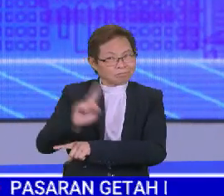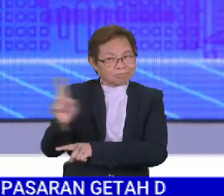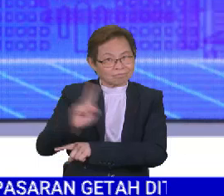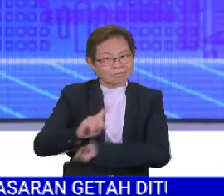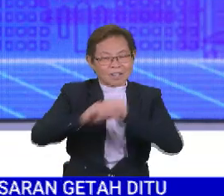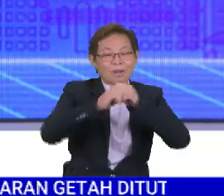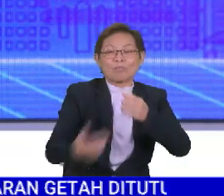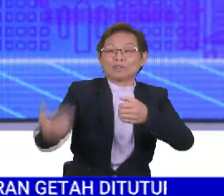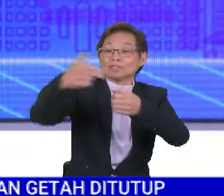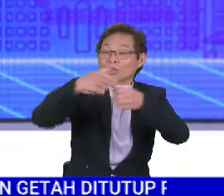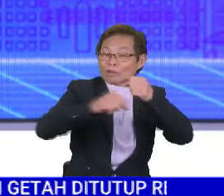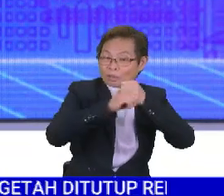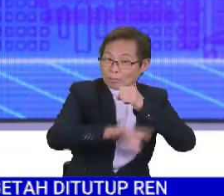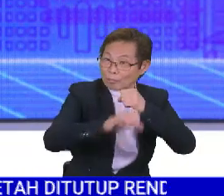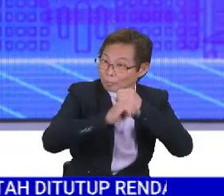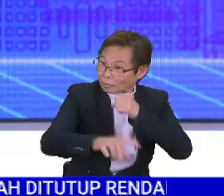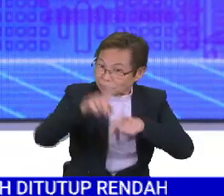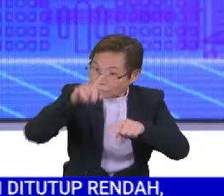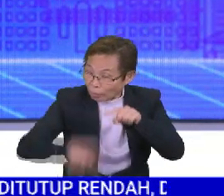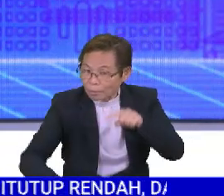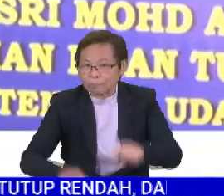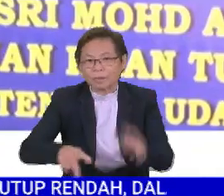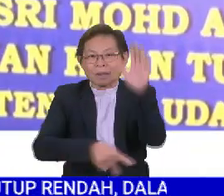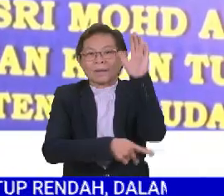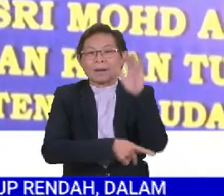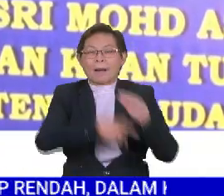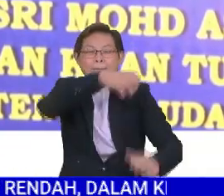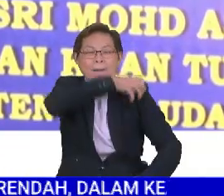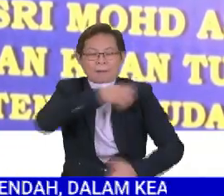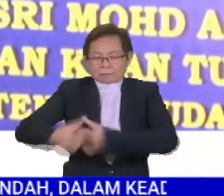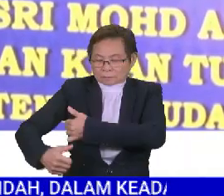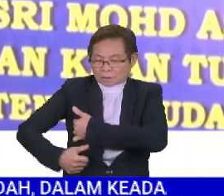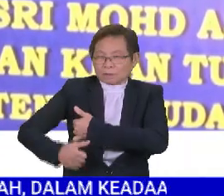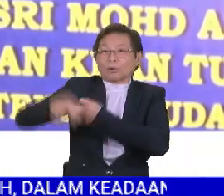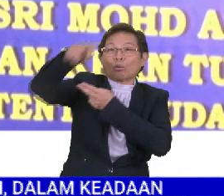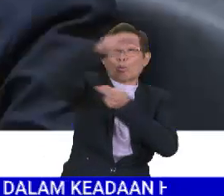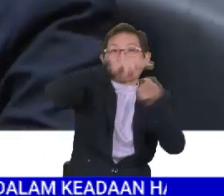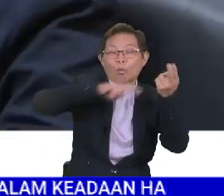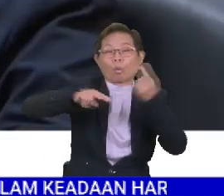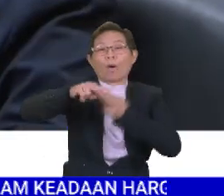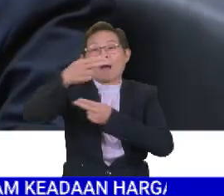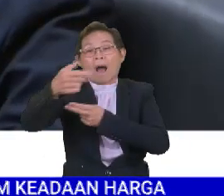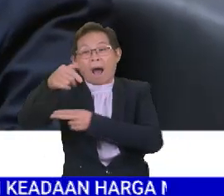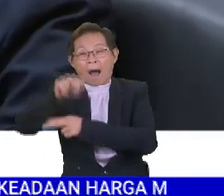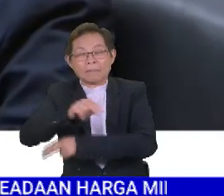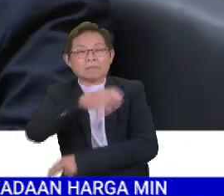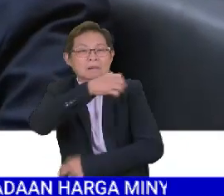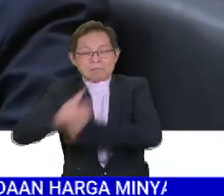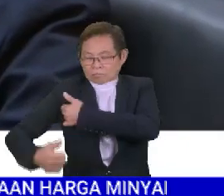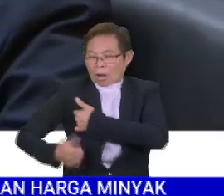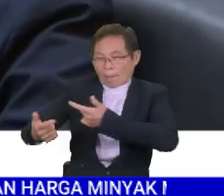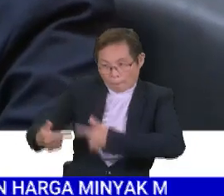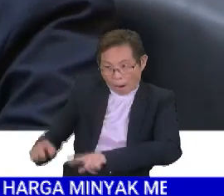menyertai kempen secara langsung. Menurut Panglima Tentera Udara Tan Sri Muhammad Asghar Han Goriman Han, anggota tentera